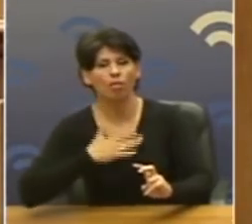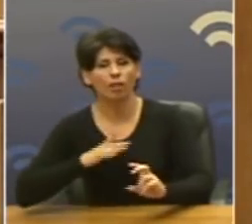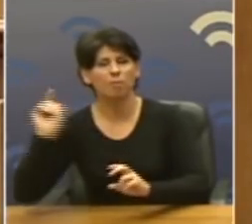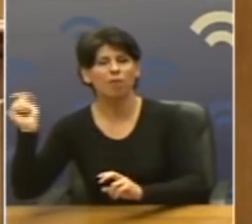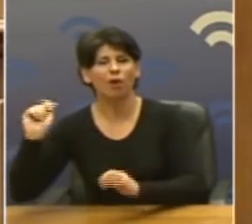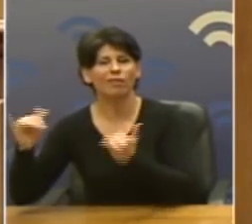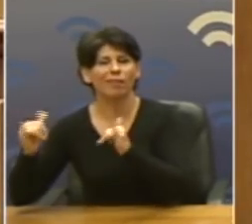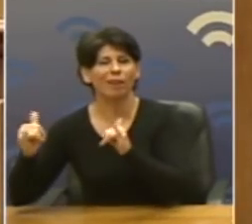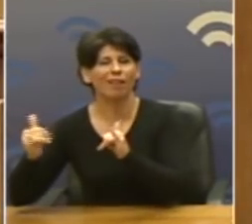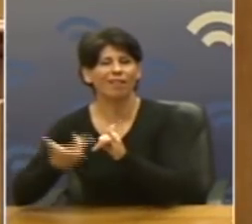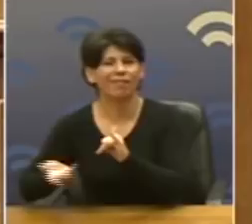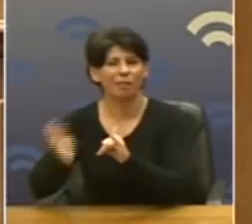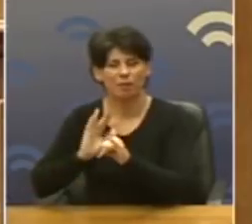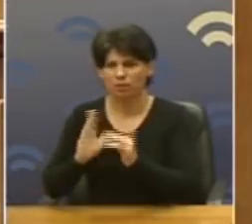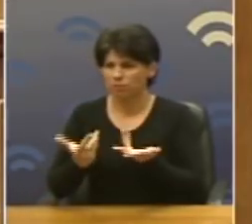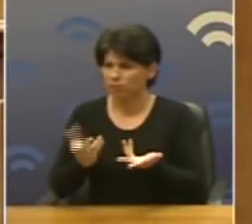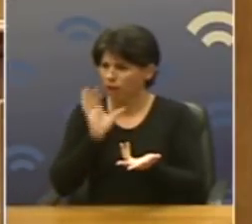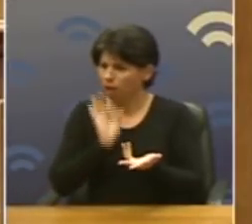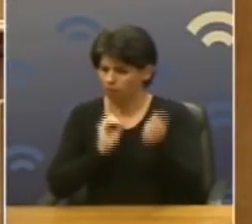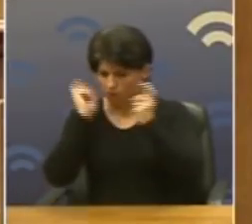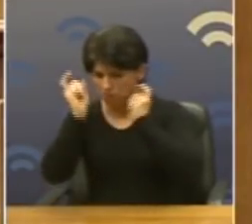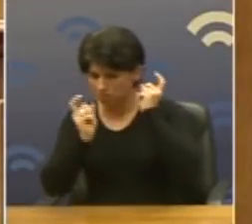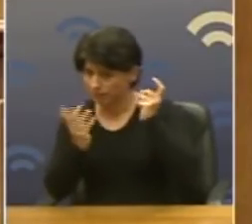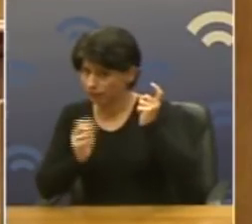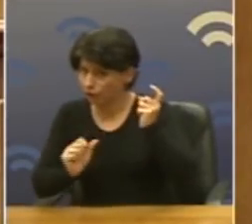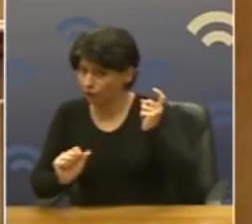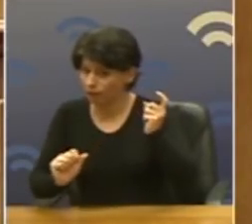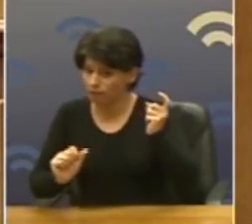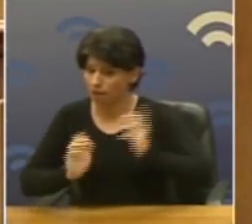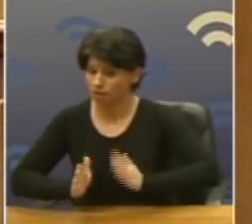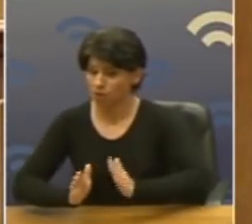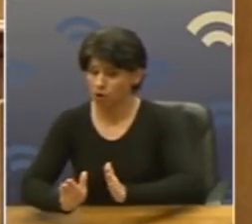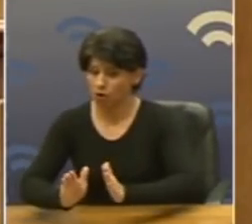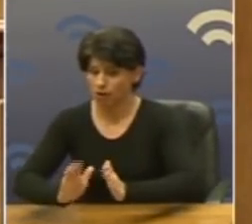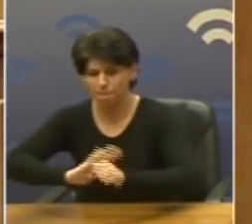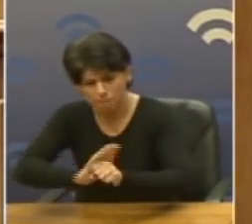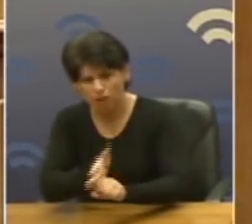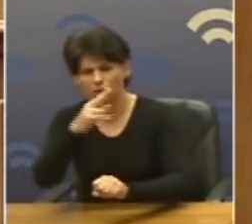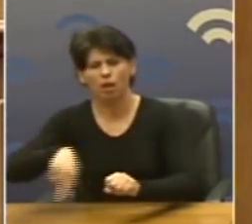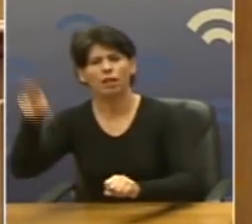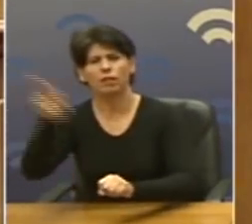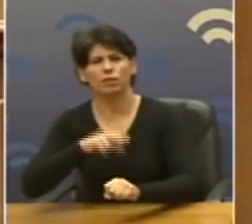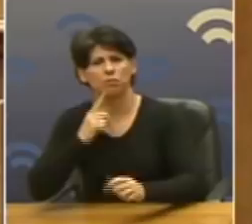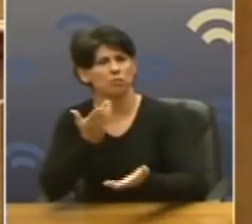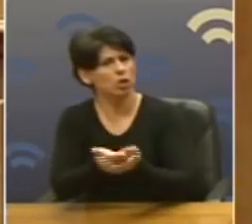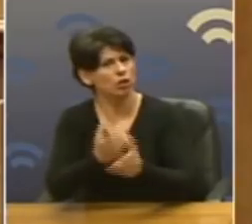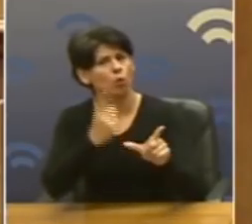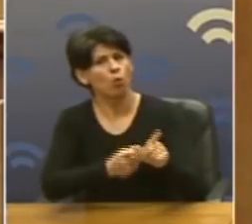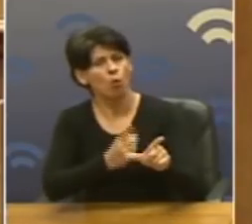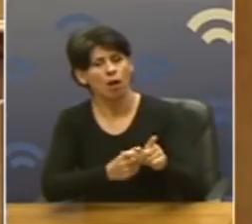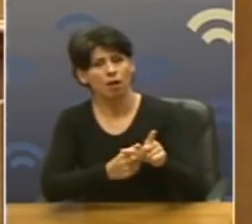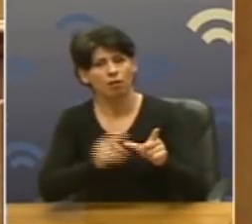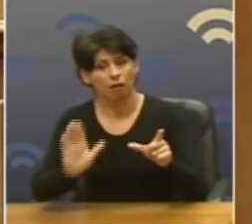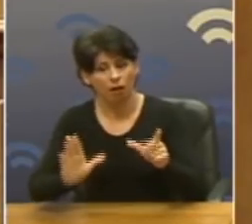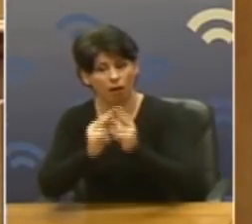παιχνίδια. Τι φοβάστε αλήθεια και δεν προχωράτε στην πλήρη καταργησή του, όπως προτείνει το ΚΚΕ, ώστε